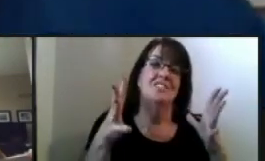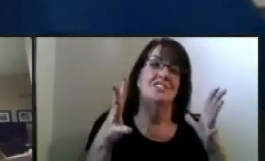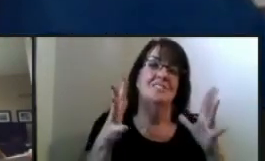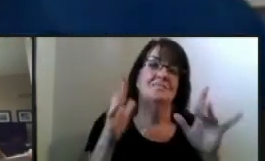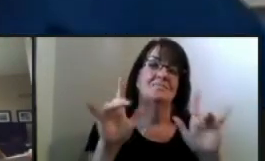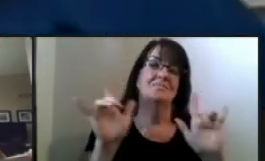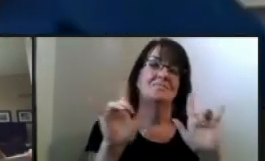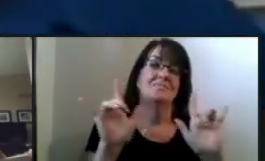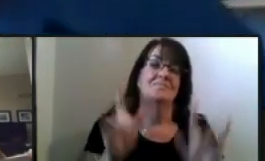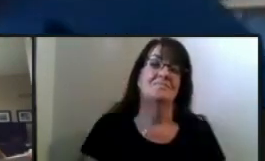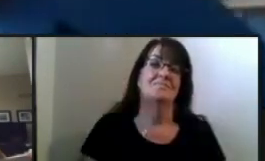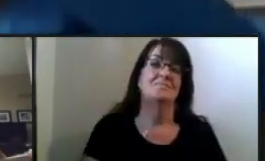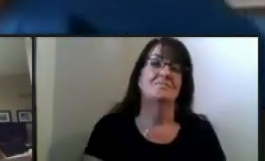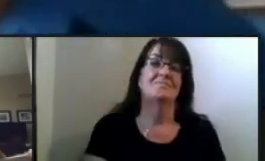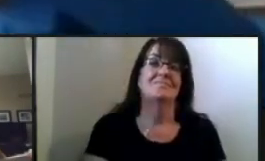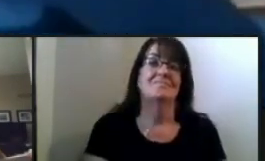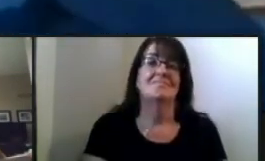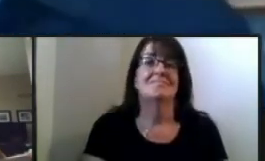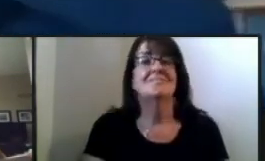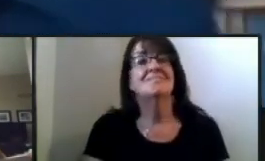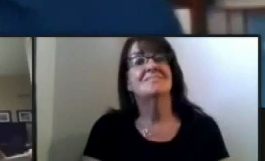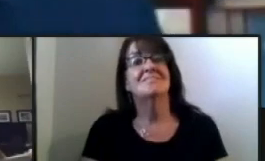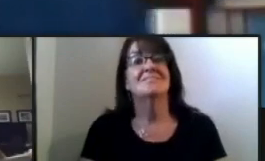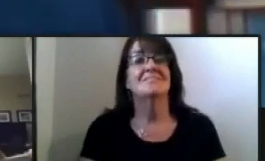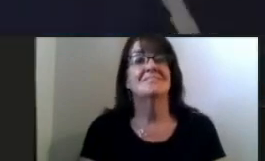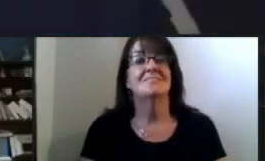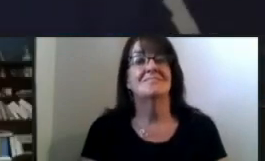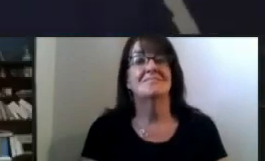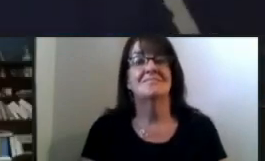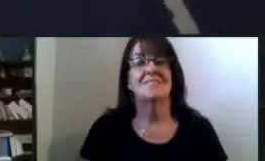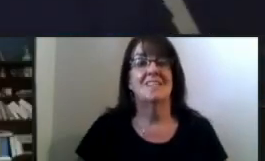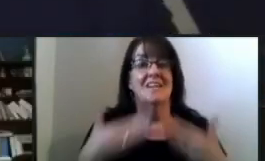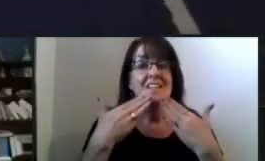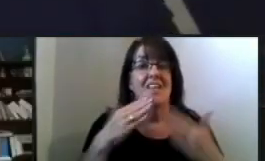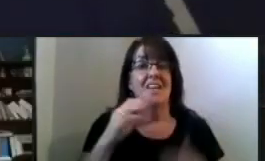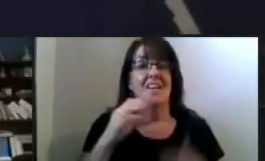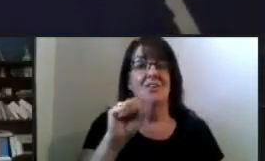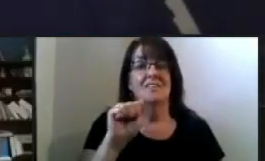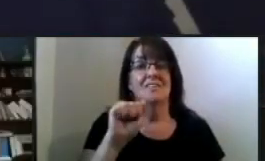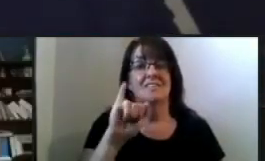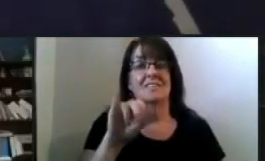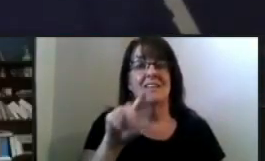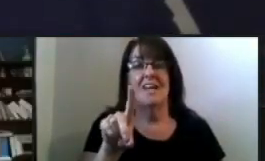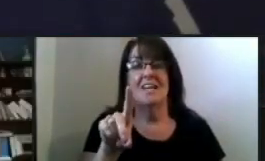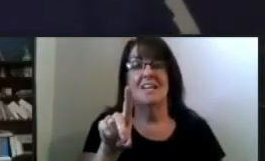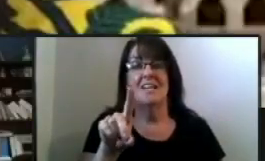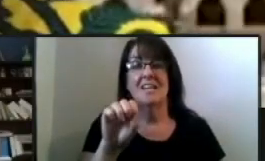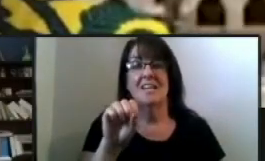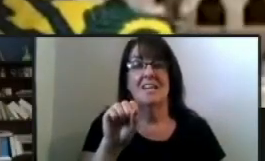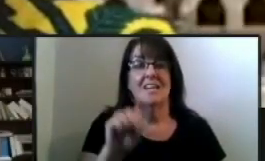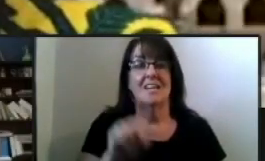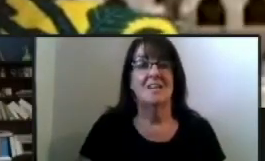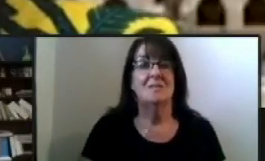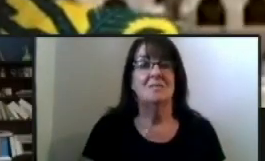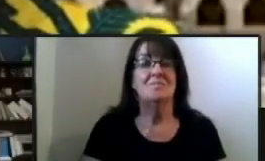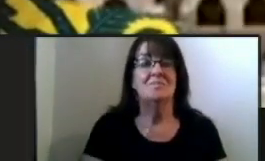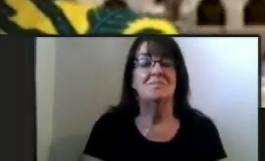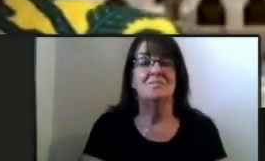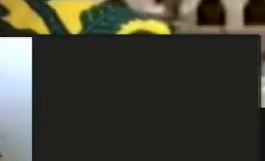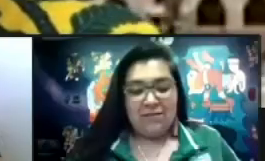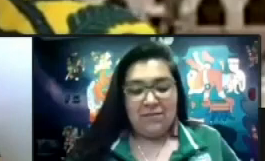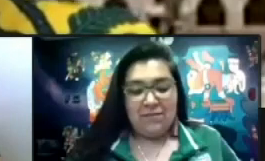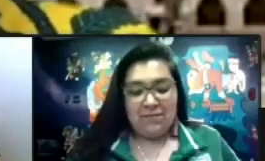Merci beaucoup. شكرا جزيلا وإلى اللقاء. Thank you so much, Saïd. Sadie. Merci beaucoup encore une